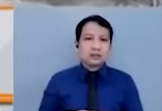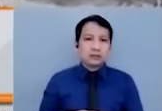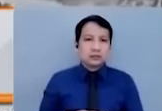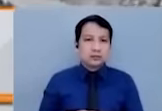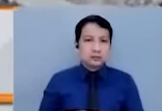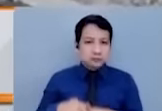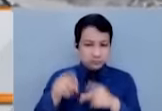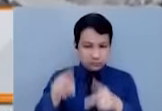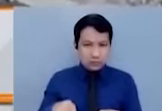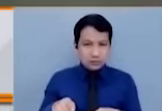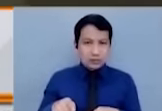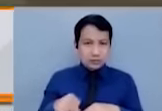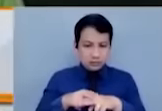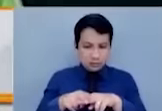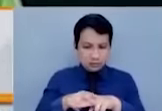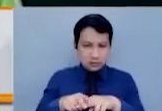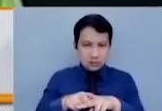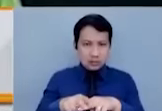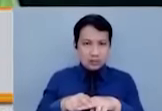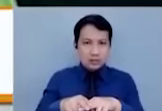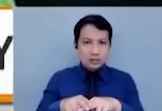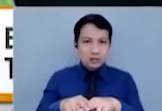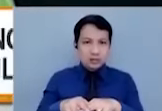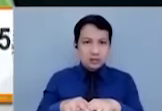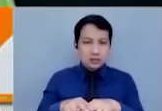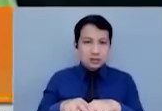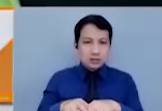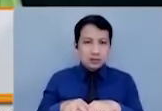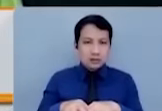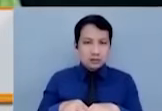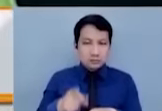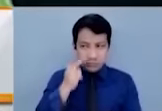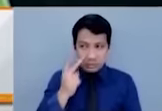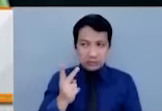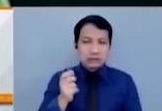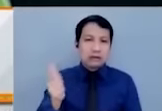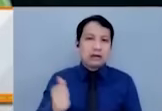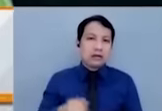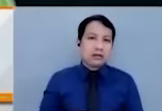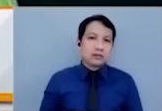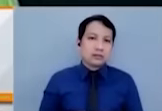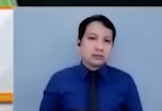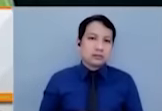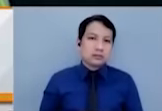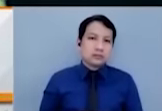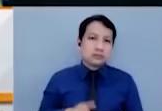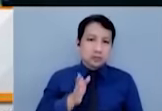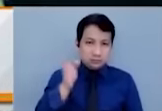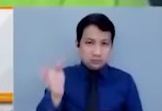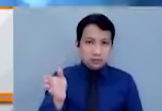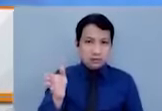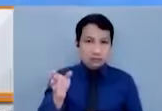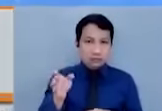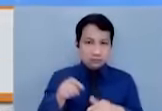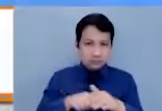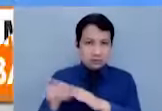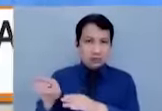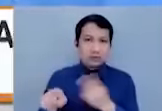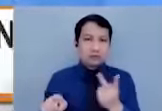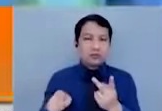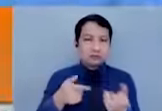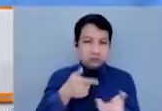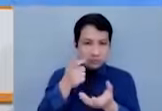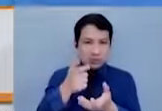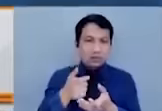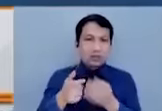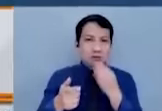sariles. Ayun, yung kwento. Ayun, may motor nga raw po doon. Doon po dumaan yung bumaril. Mensahe naman